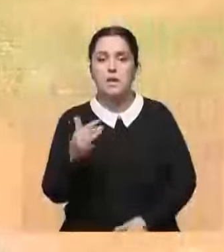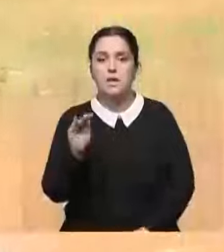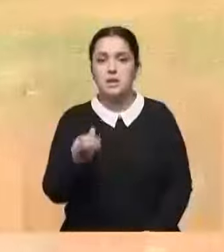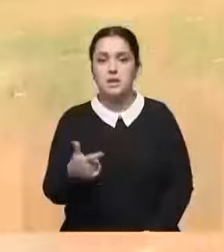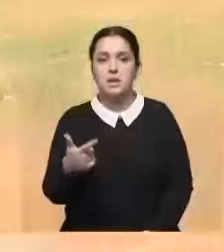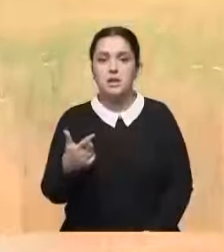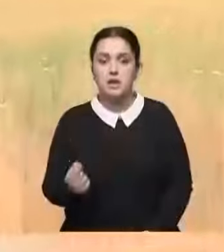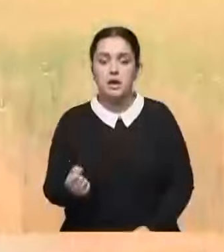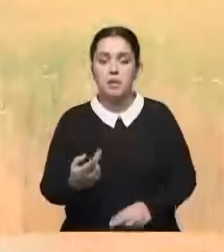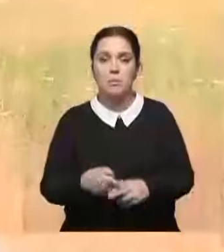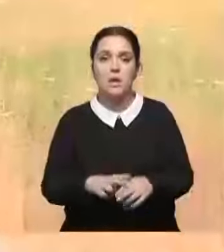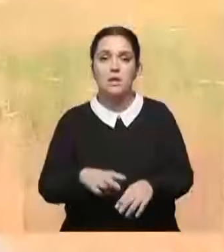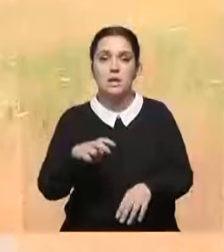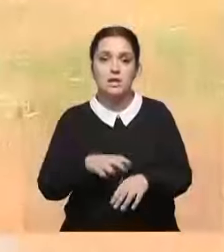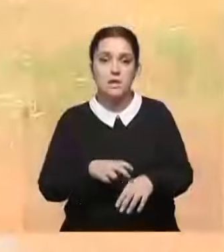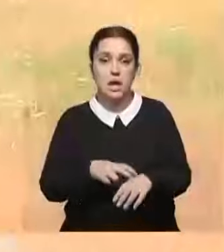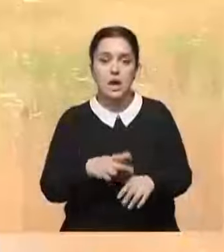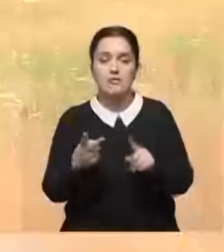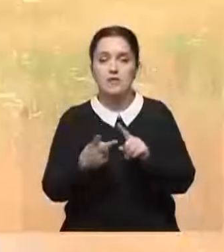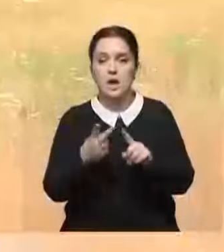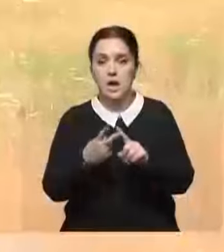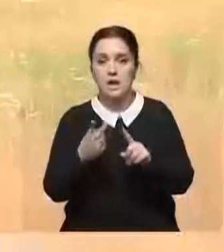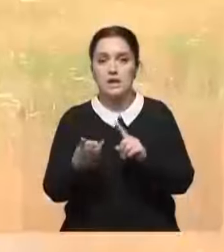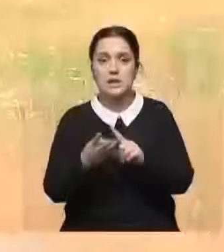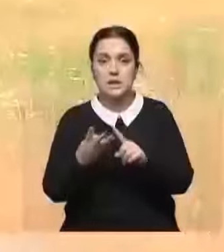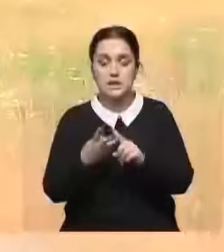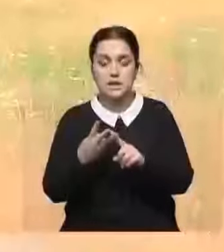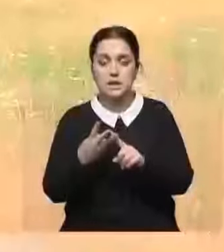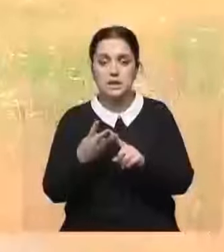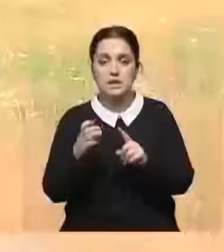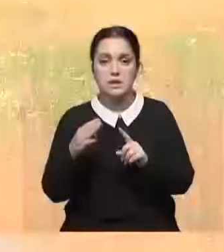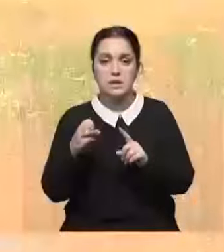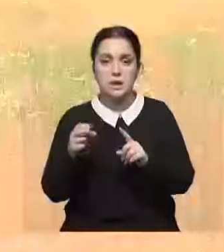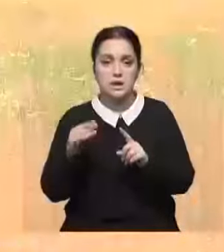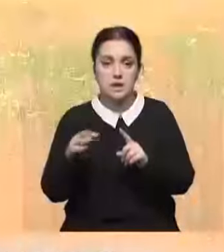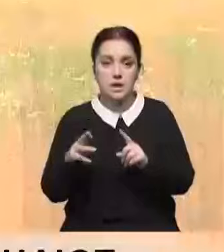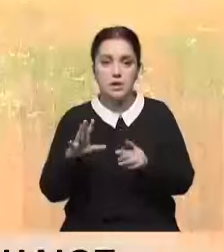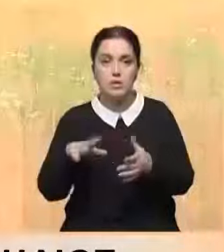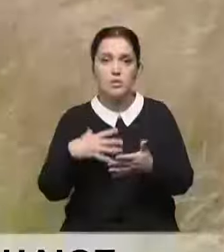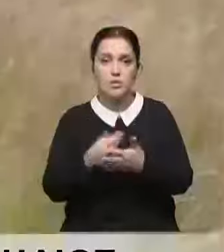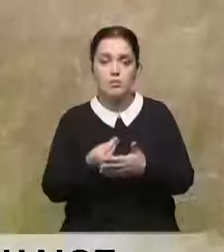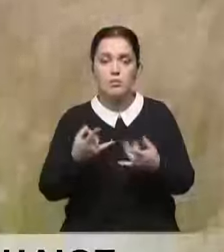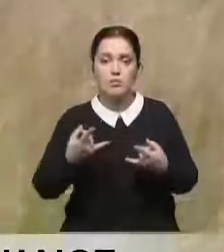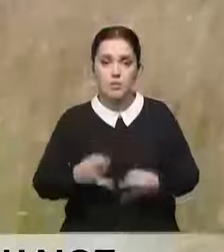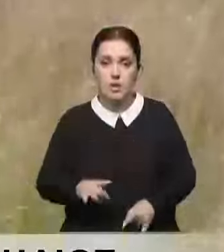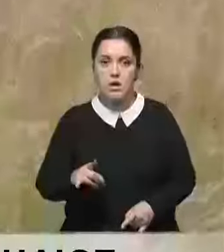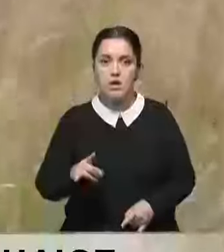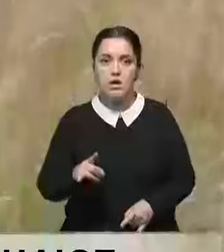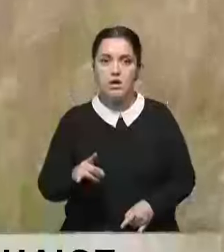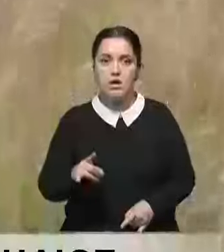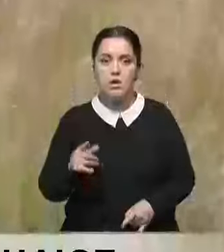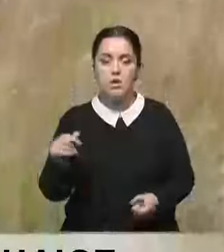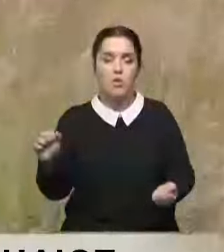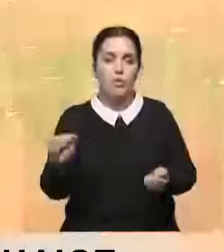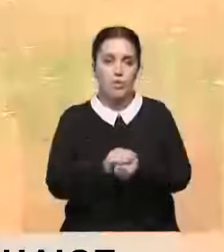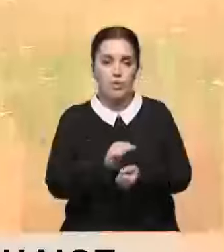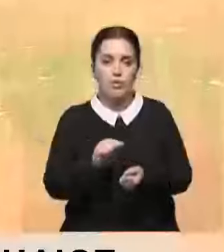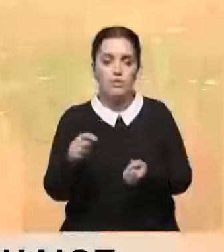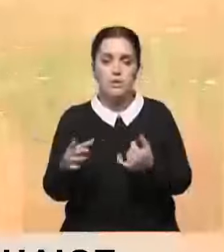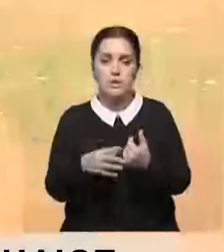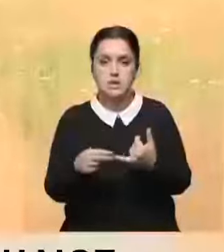саранча в основном находится вторая и третья стадия. Но имеется и до сих пор отрождение. По мере просыхания